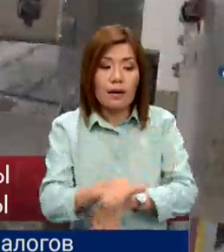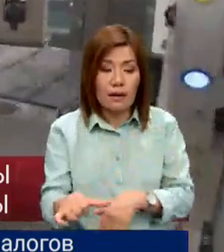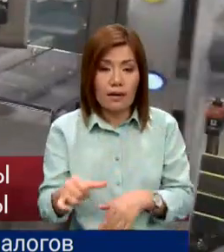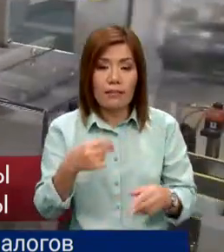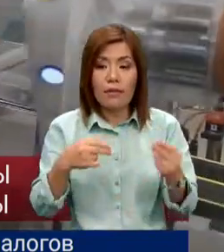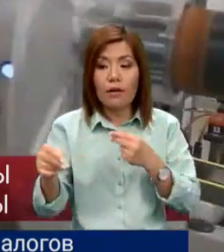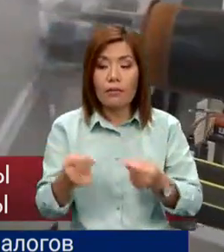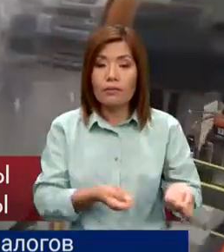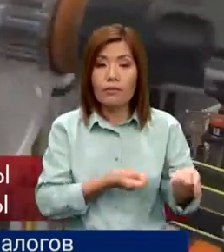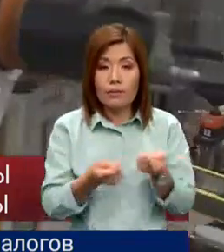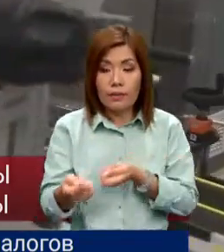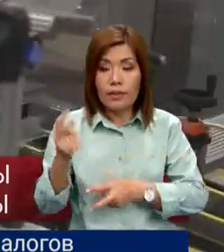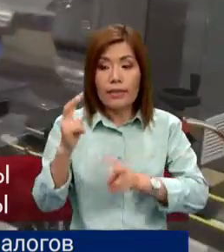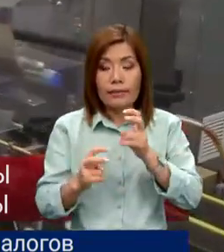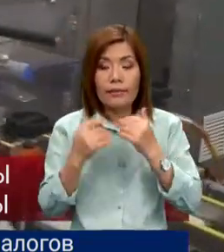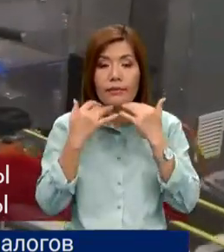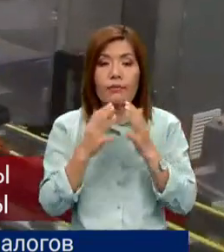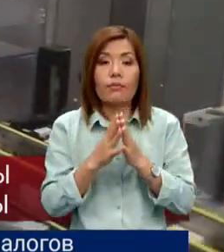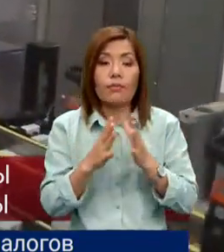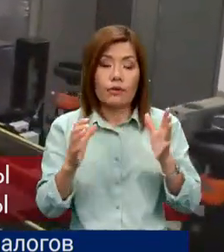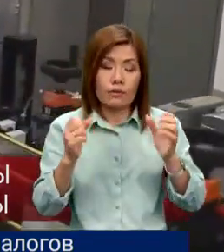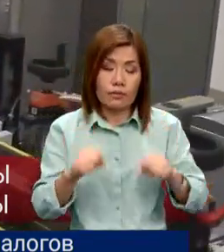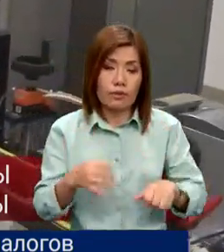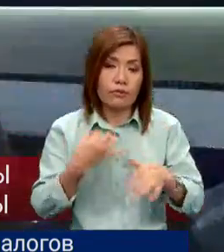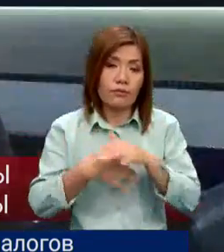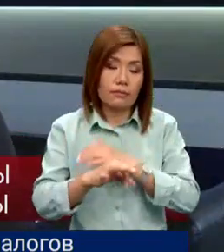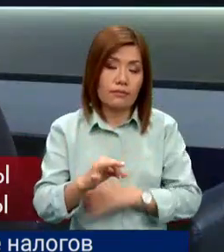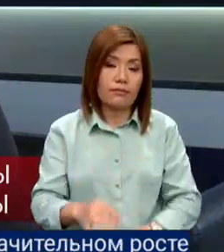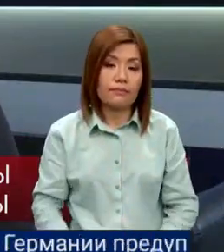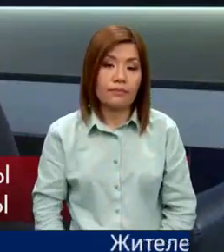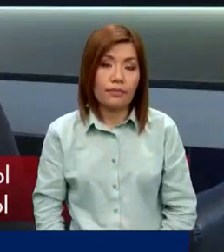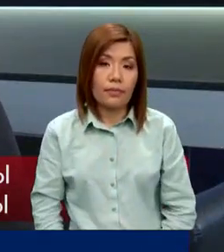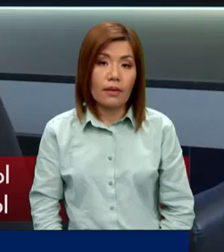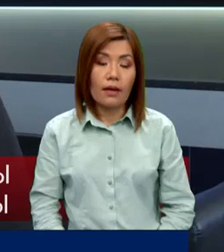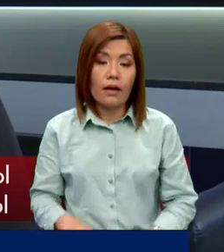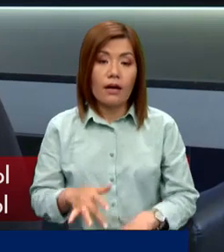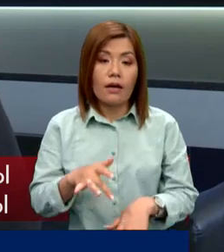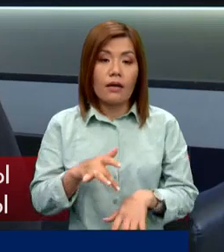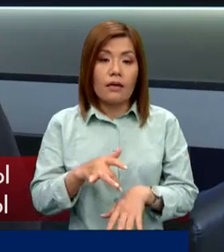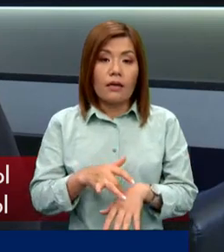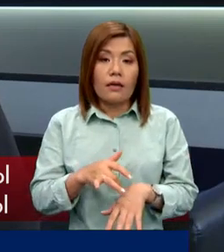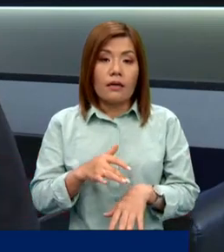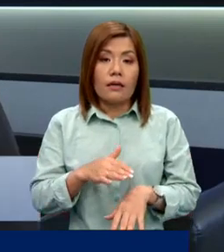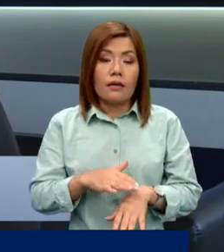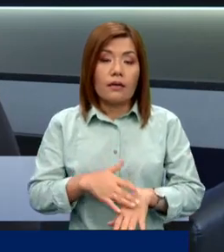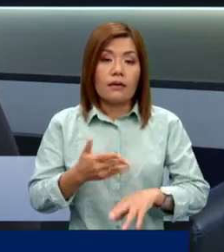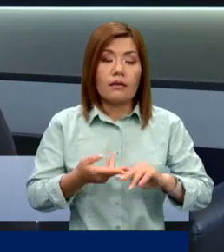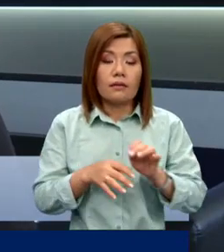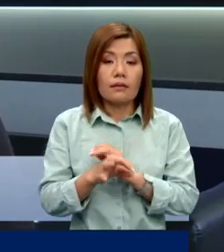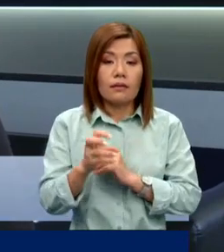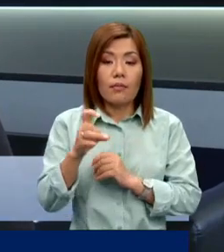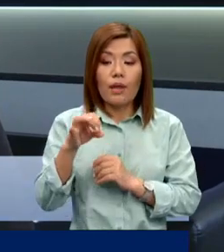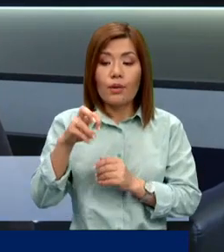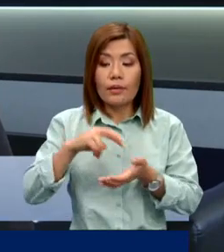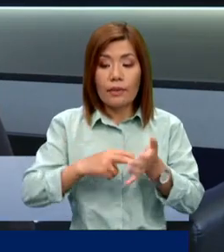көбейеді. Салдарынан импортқа тәуелділік артуы мүмкін дегенде болжам бар. Бір көтерме компанияның бастығымен сөйлестім. Олар айтады, пилотный